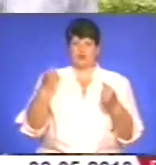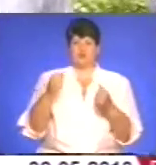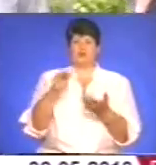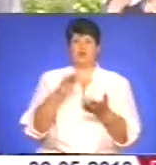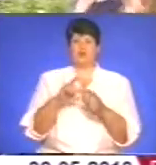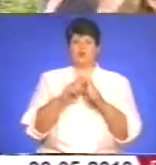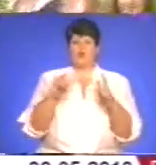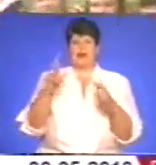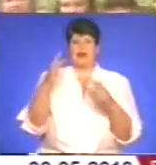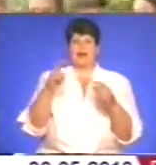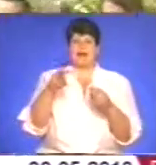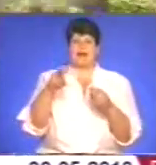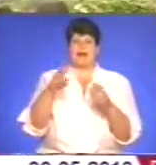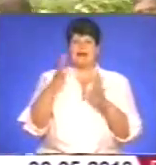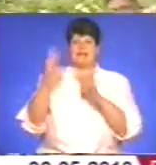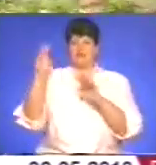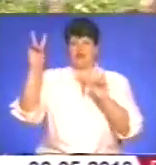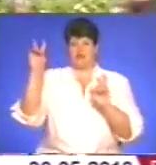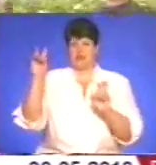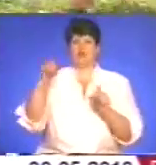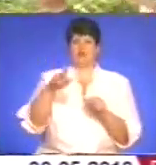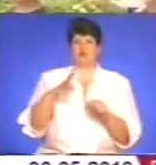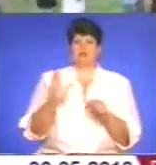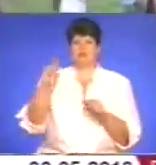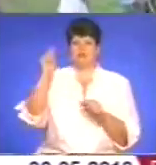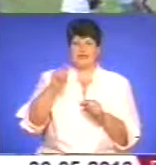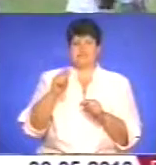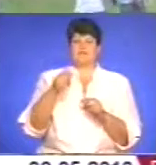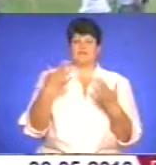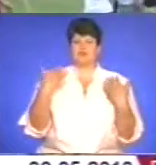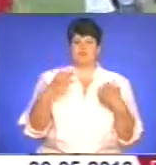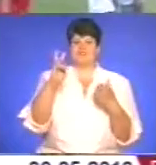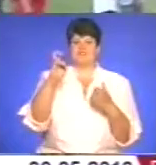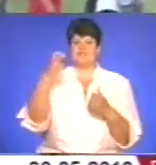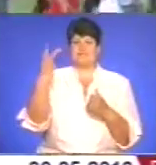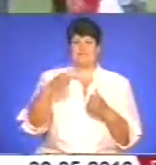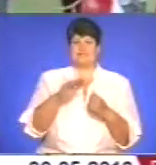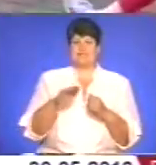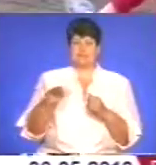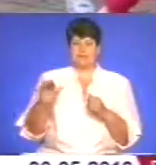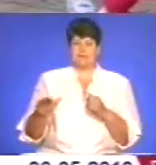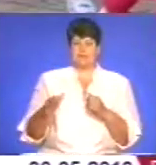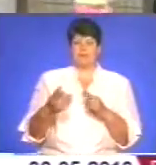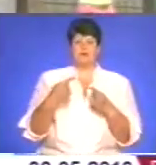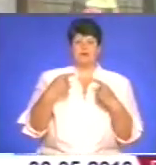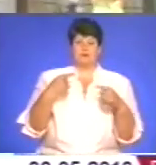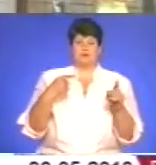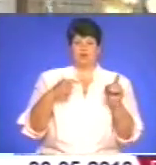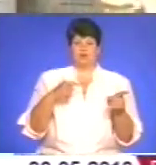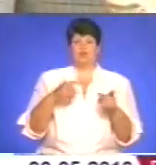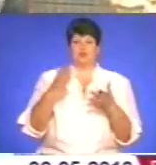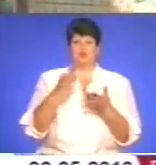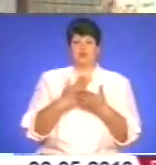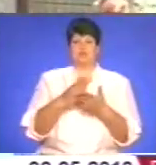«Лісовий». За кілька днів тут стане гамірно, адже відпочивати приїде 220 дітей. На відміну від попереднього закладу, тут відвідувачі